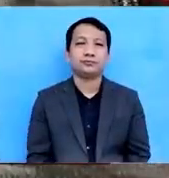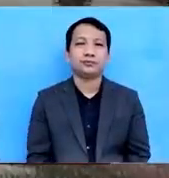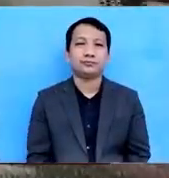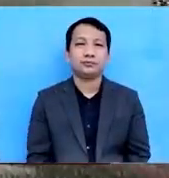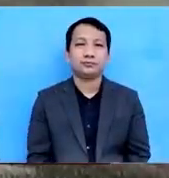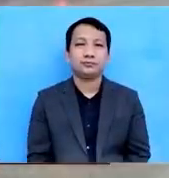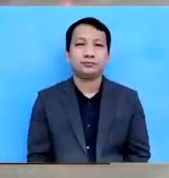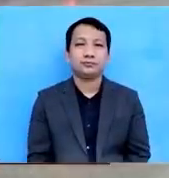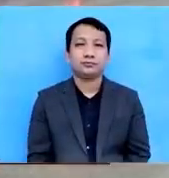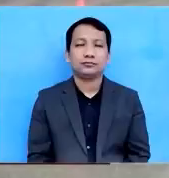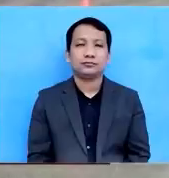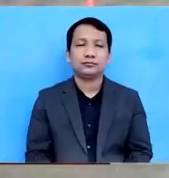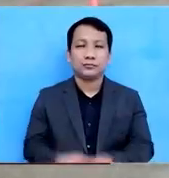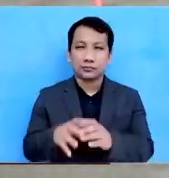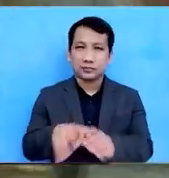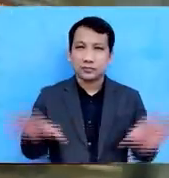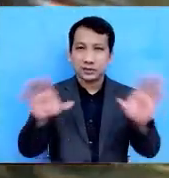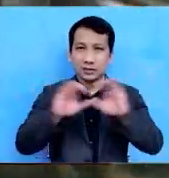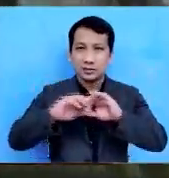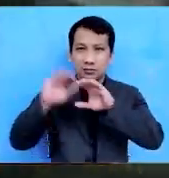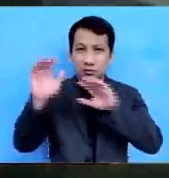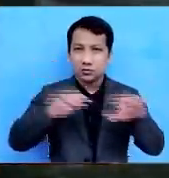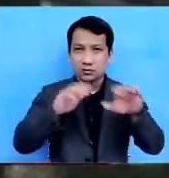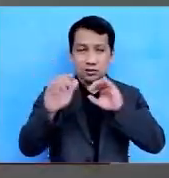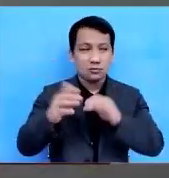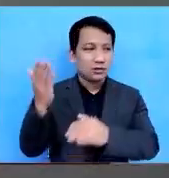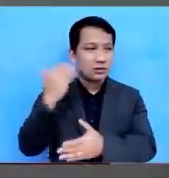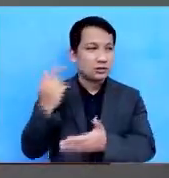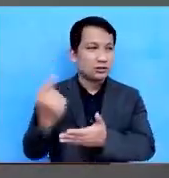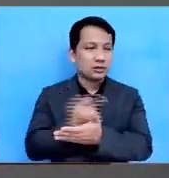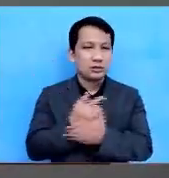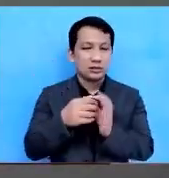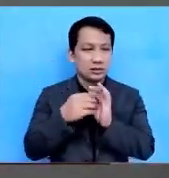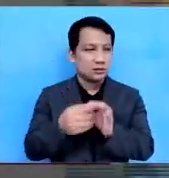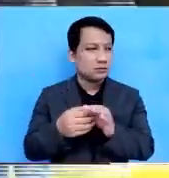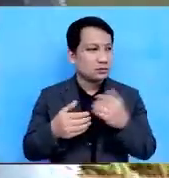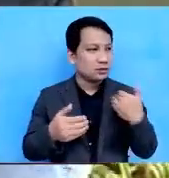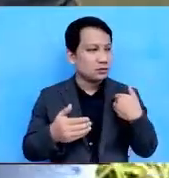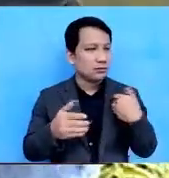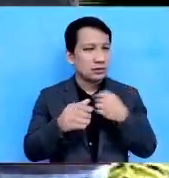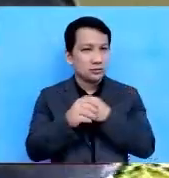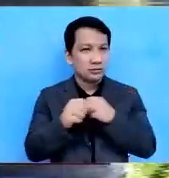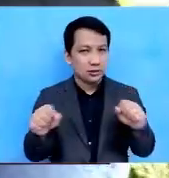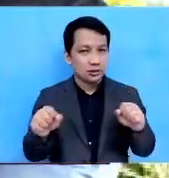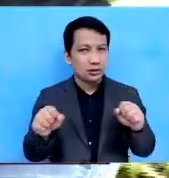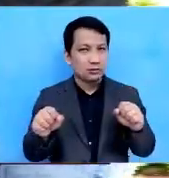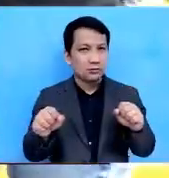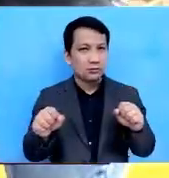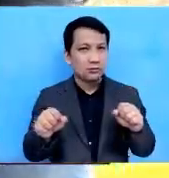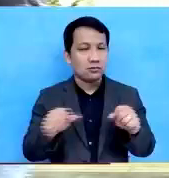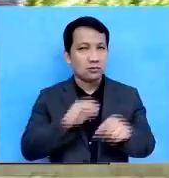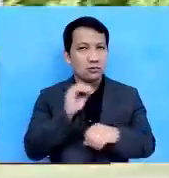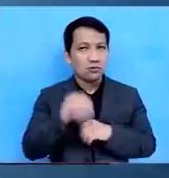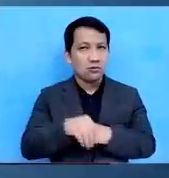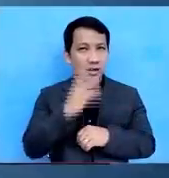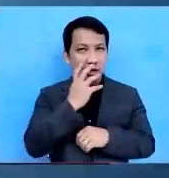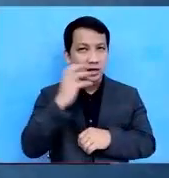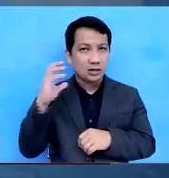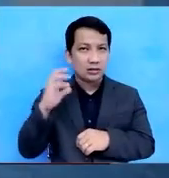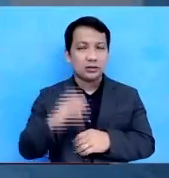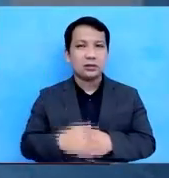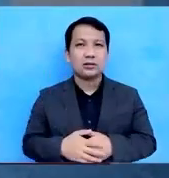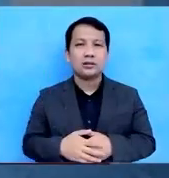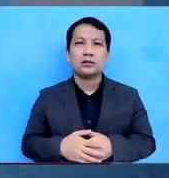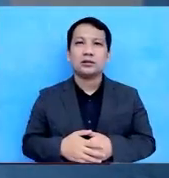Sa kabila ng mga pabigla-biglang ulan itong mga nakaraang araw, di pa rin daw tayo ligtas sa permisyon ng matinding tag-init.